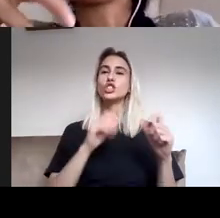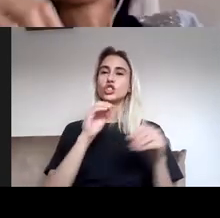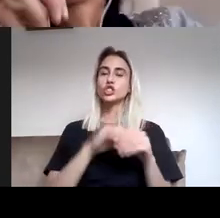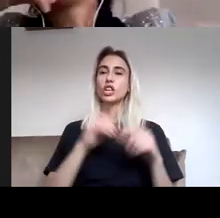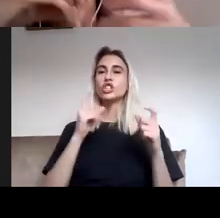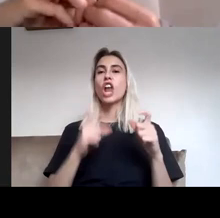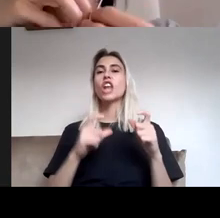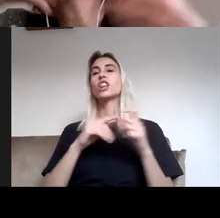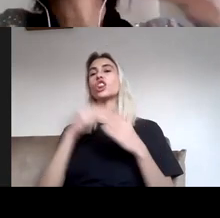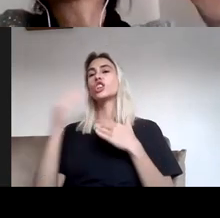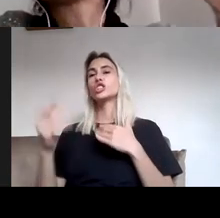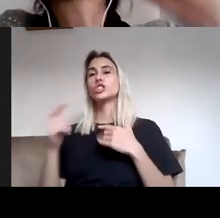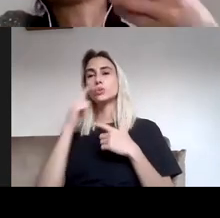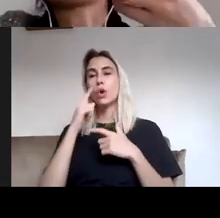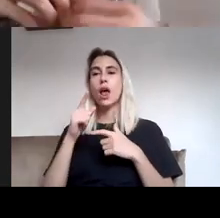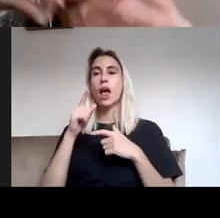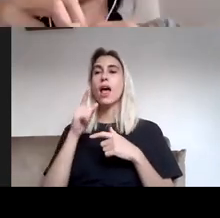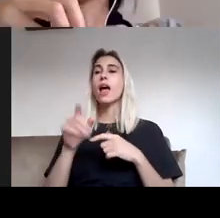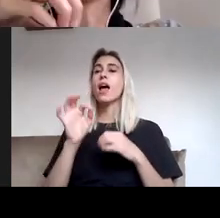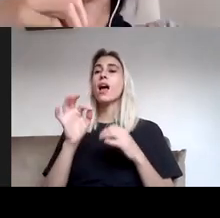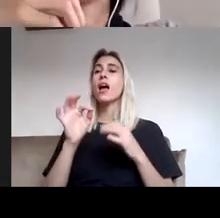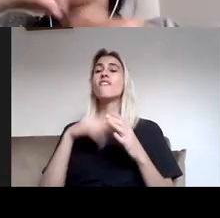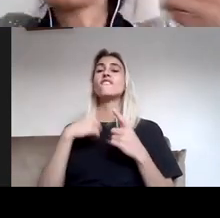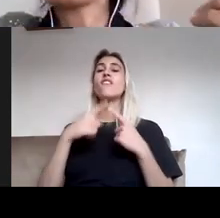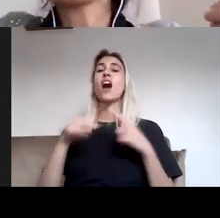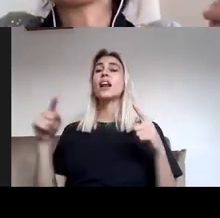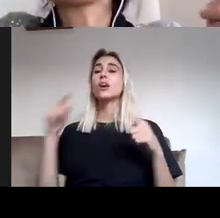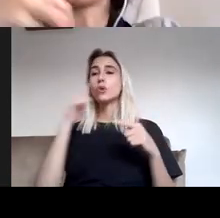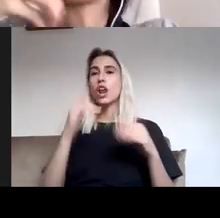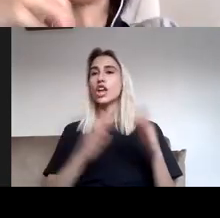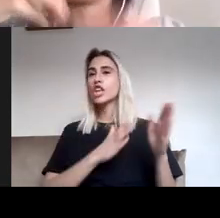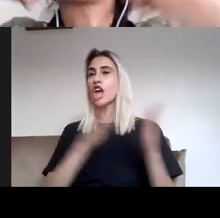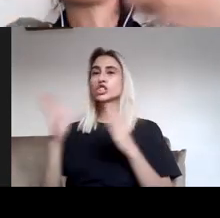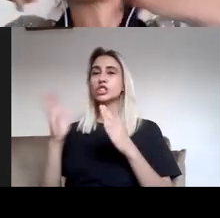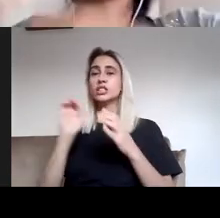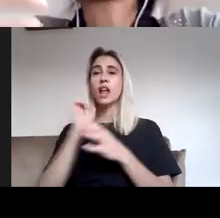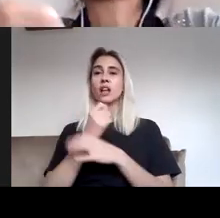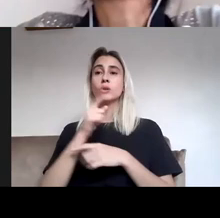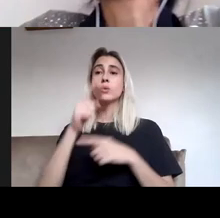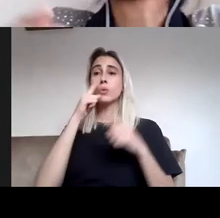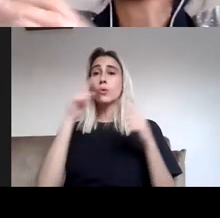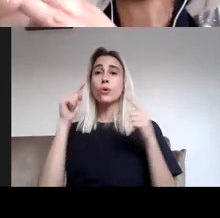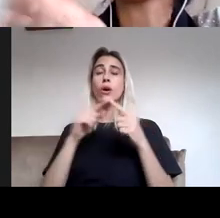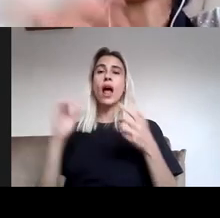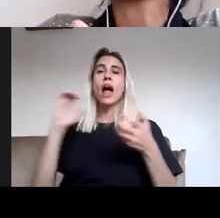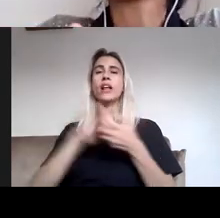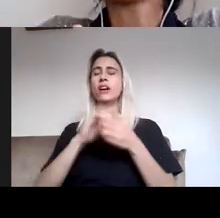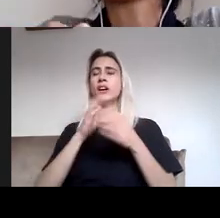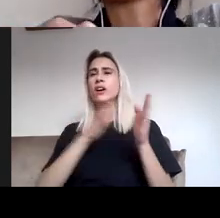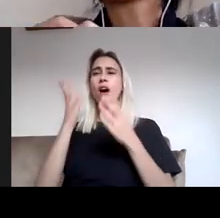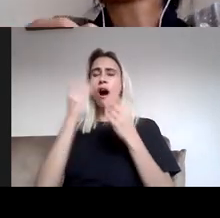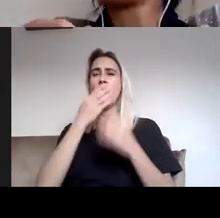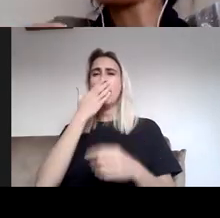taşımada yolcunun şehir farklı modlar arasındaki geçişini sağlayacak şekilde uygun entegrasyonun dizayn edilmesi ve